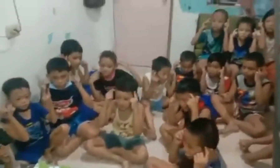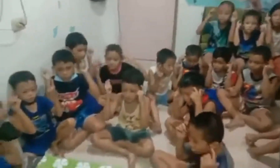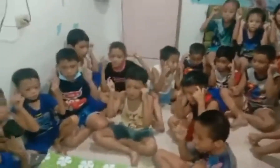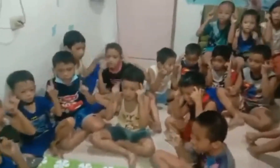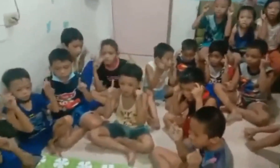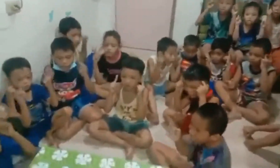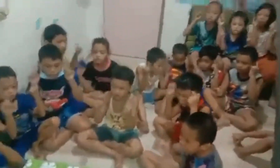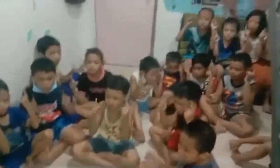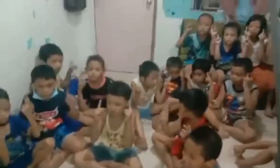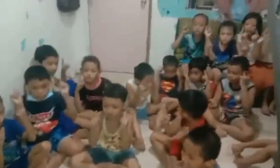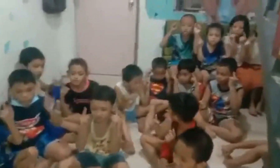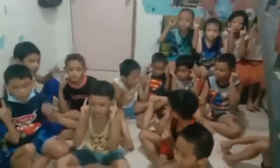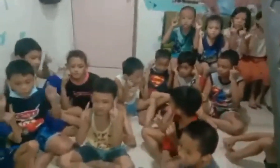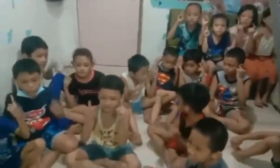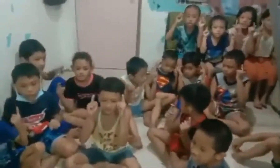ng